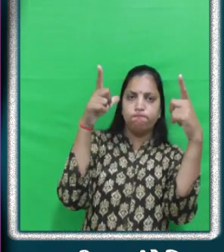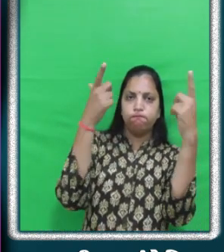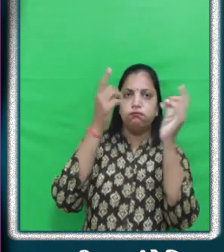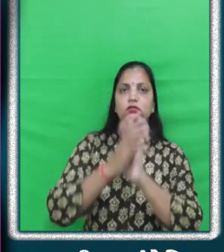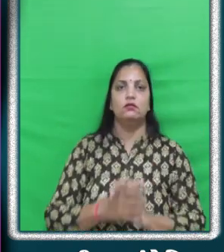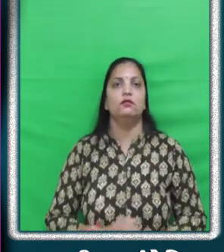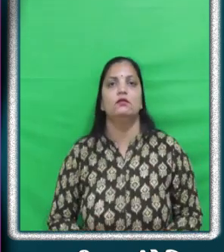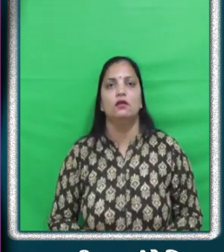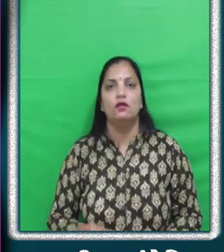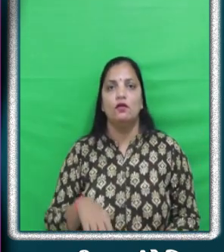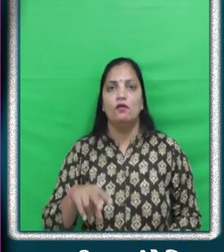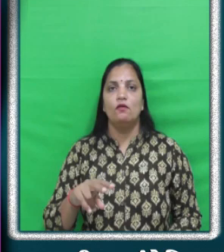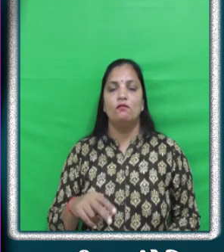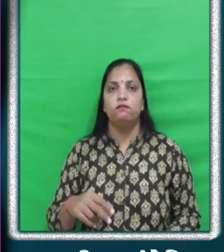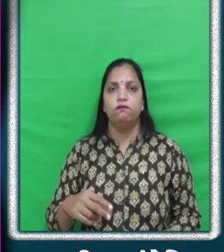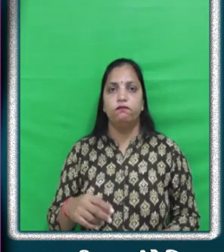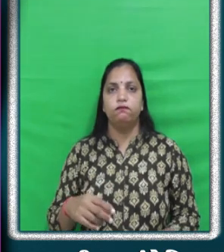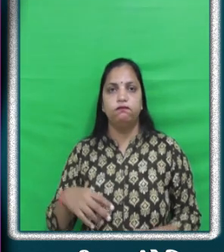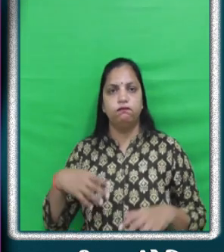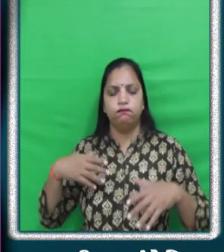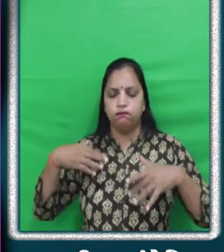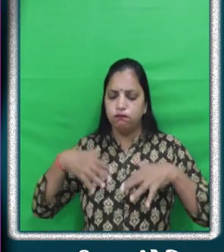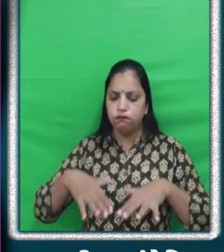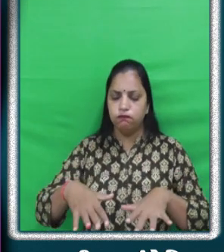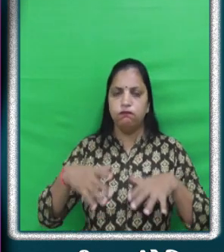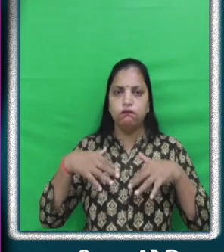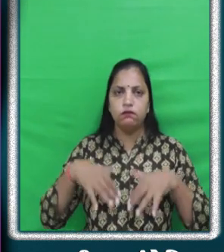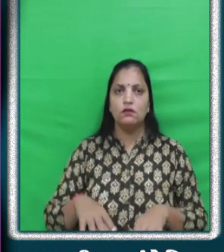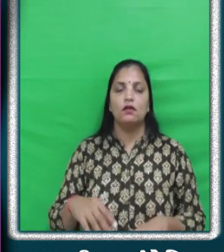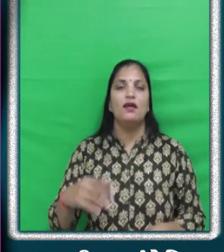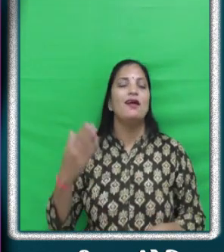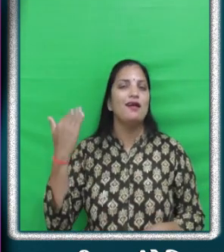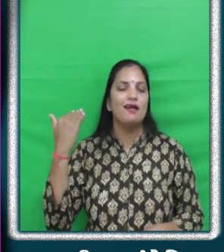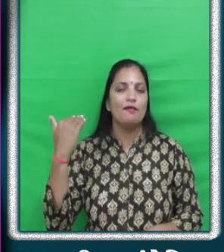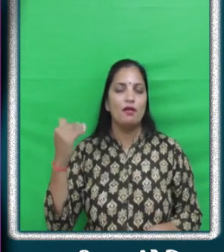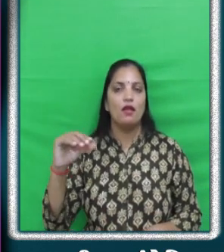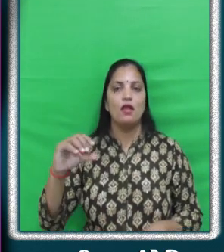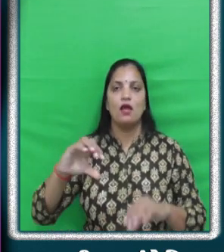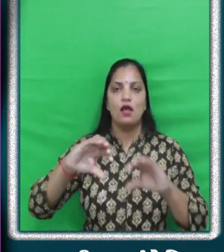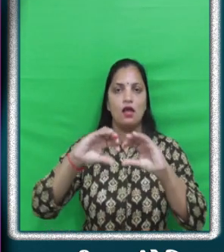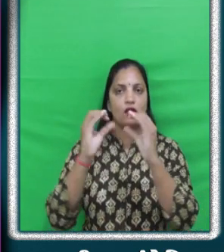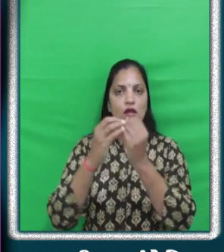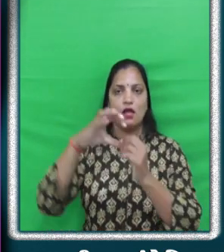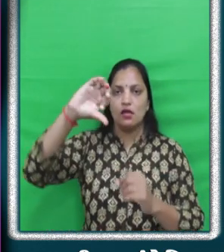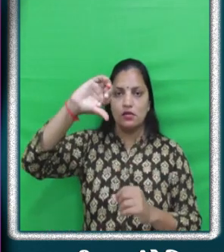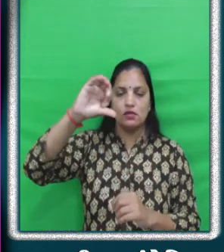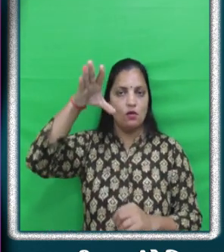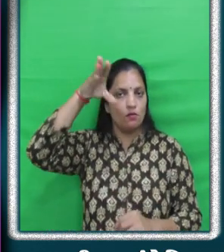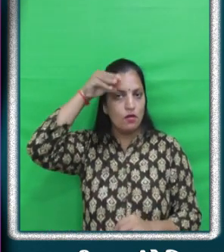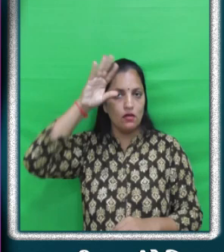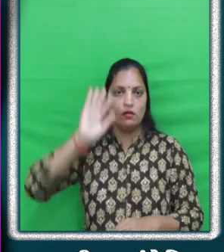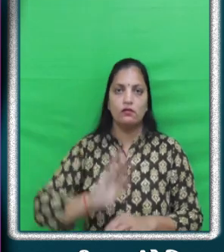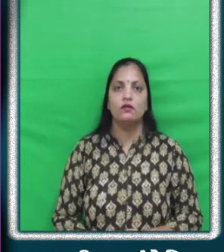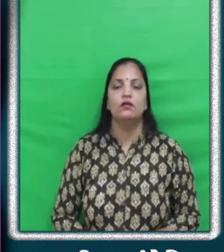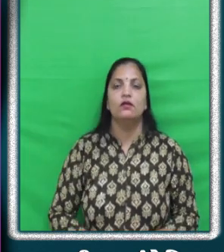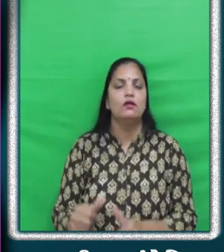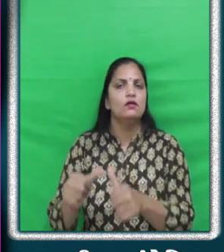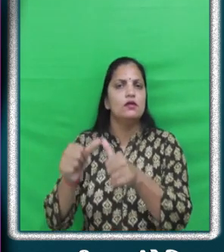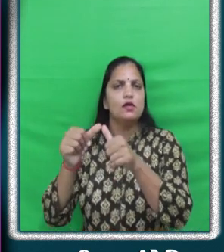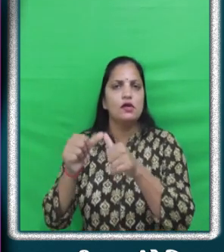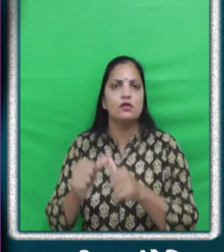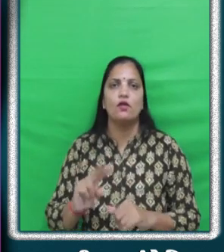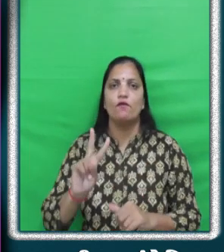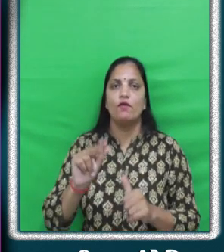તંત્ર માટે વહન નલિકાઓ આવેલી હોય છે. ધોરણ 9માં અભ્યાસ કરી ગયા. આન્સર આપવાનો છે